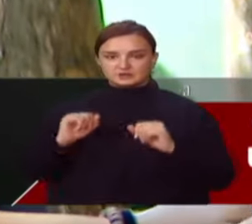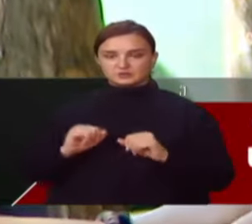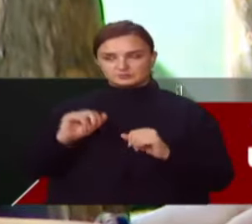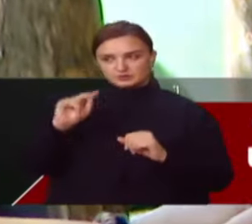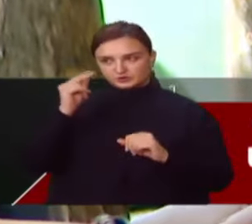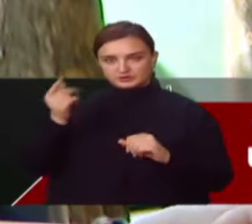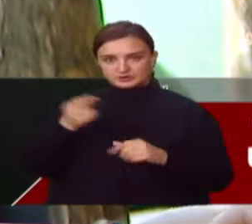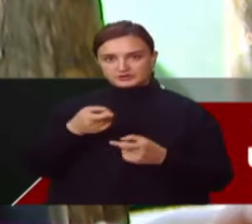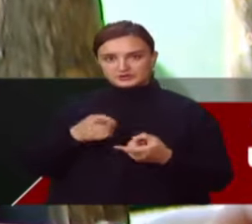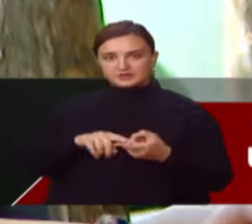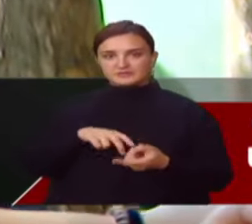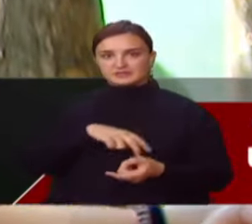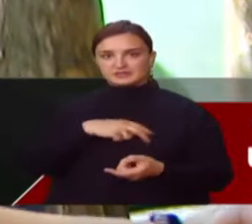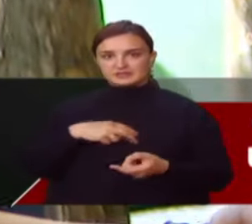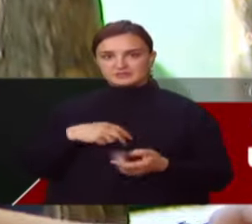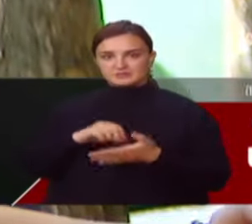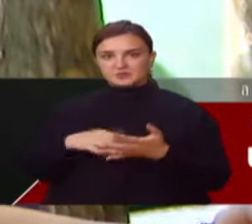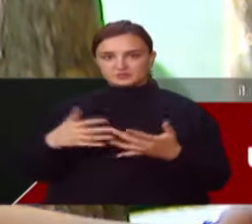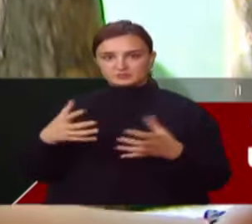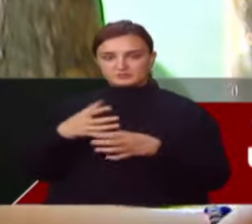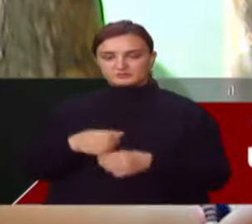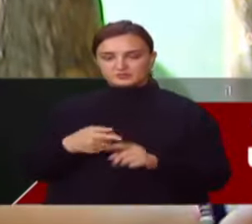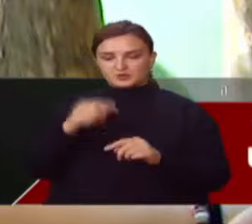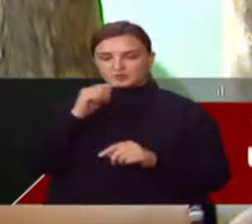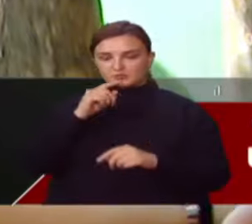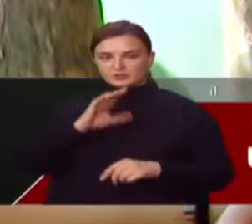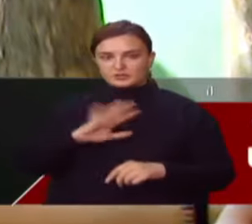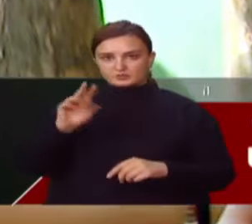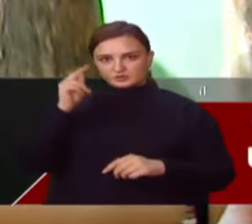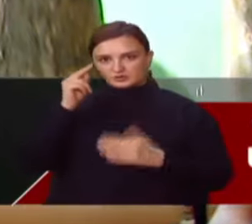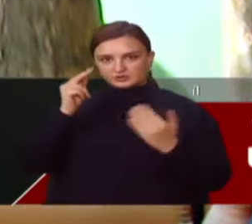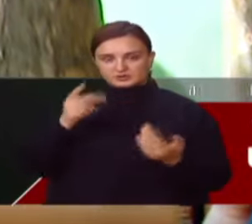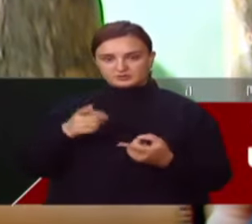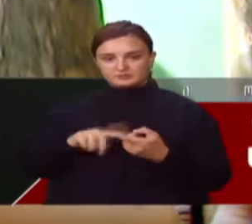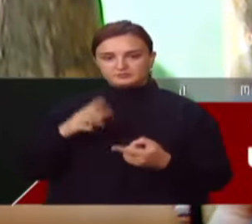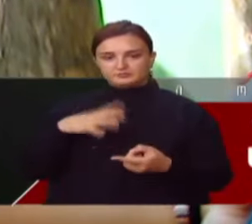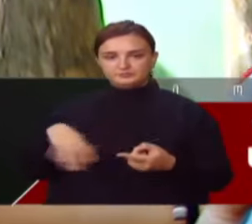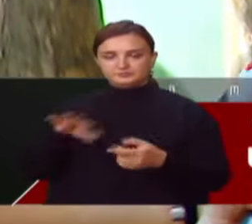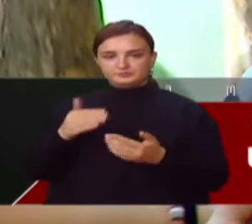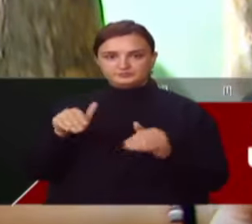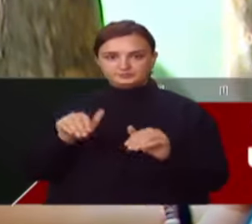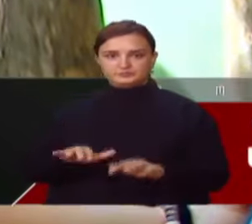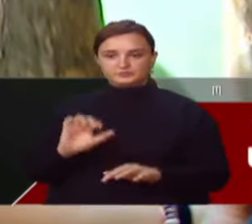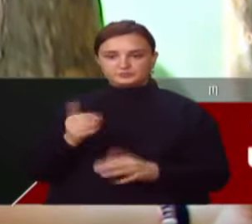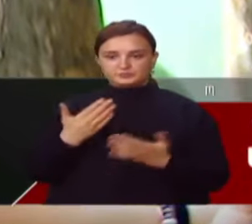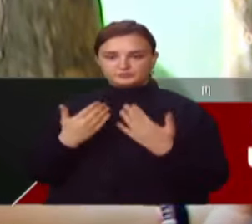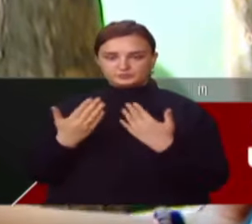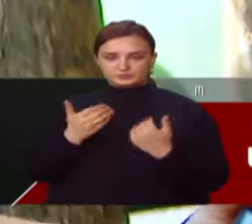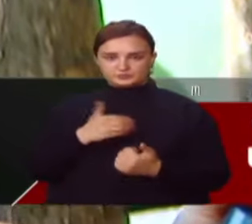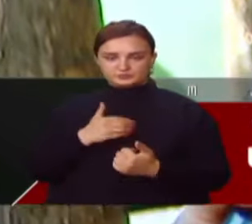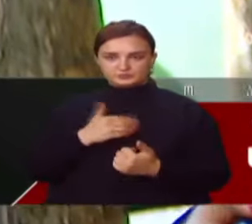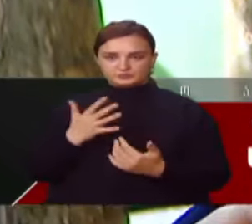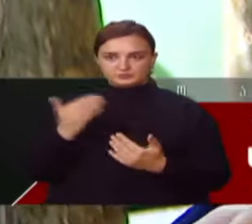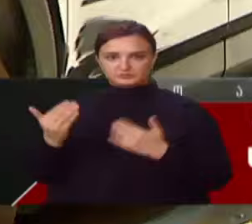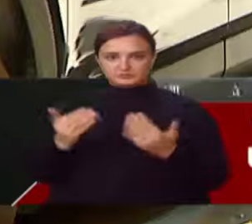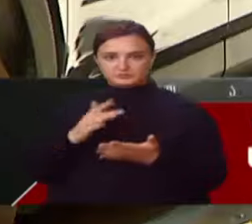ჩინეთის გავლენის რისკ ფაქტორების შემცირებას, რათა ჩვენი ეკონომიკა არ იყოს ჩინეთზე დამოკიდებული. საქართველოს გადასაწყვეტია, როგორი ურთიერთობების სურს